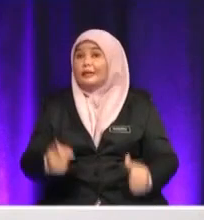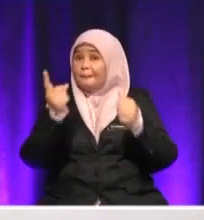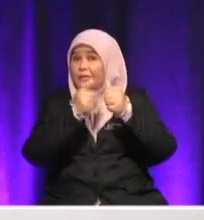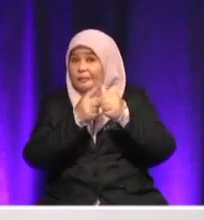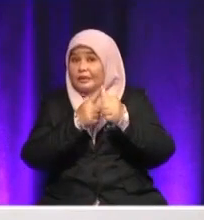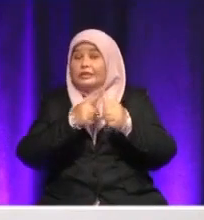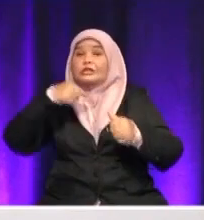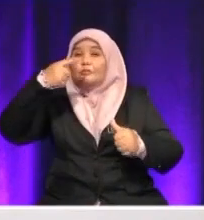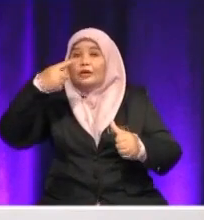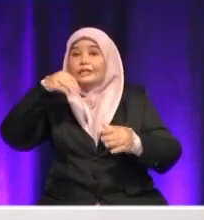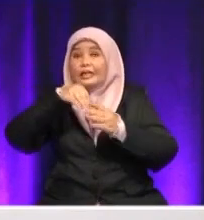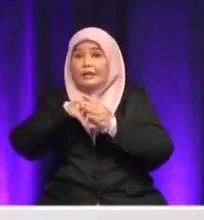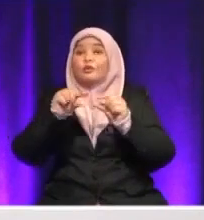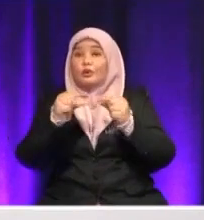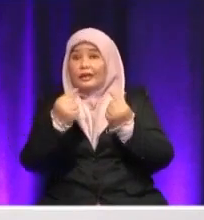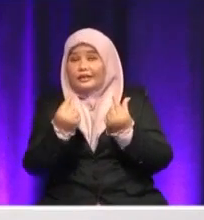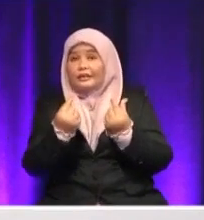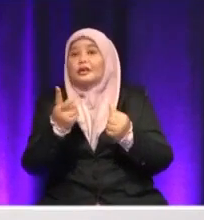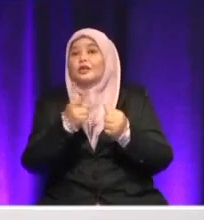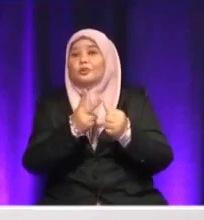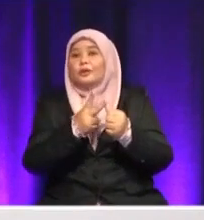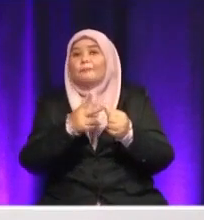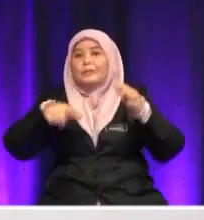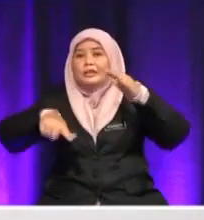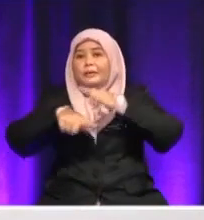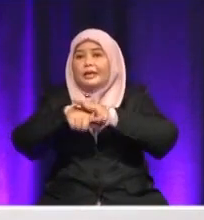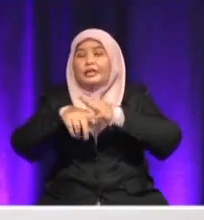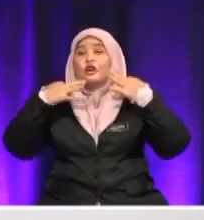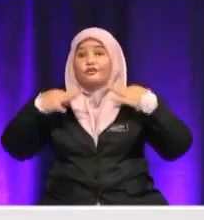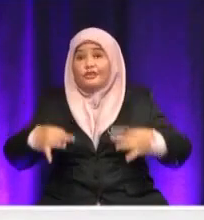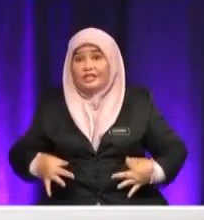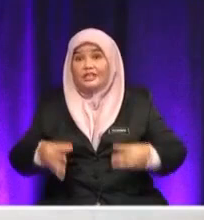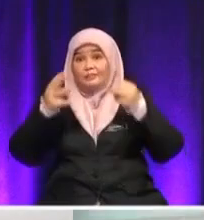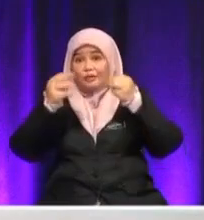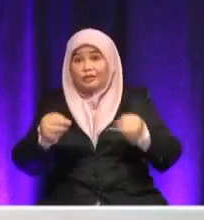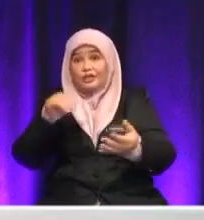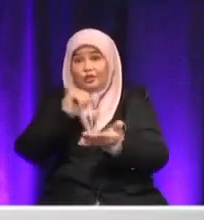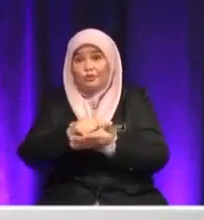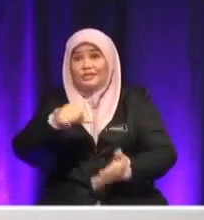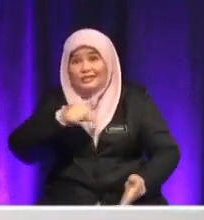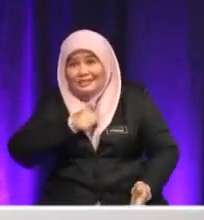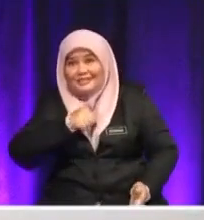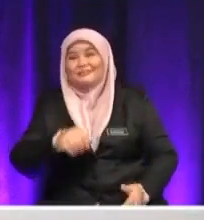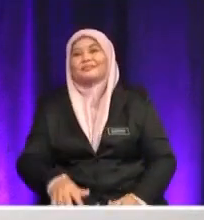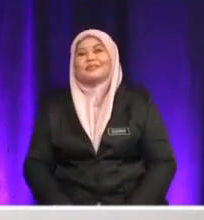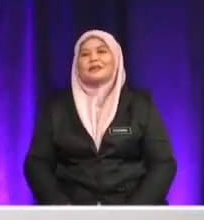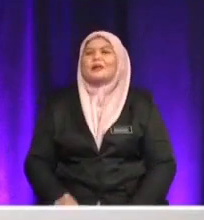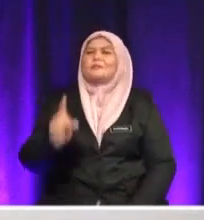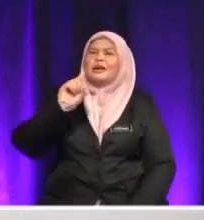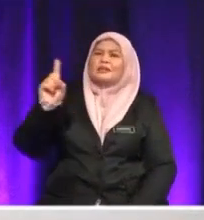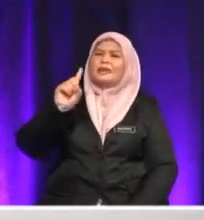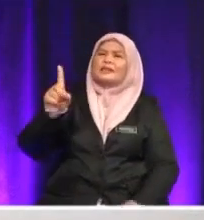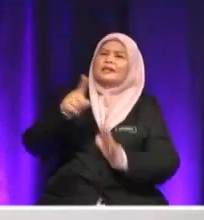pertama disebutkan dalam Quran yeah. Dan yang kedua melibatkan fizikal manusia itu sendiri. Alhamdulillah. Jadi